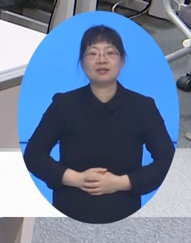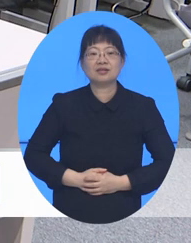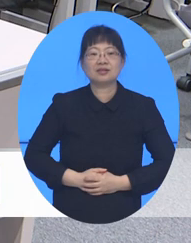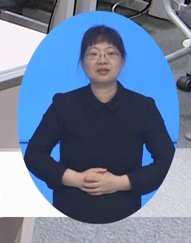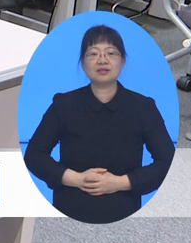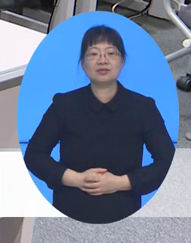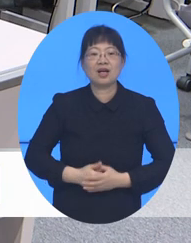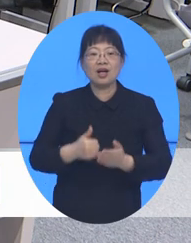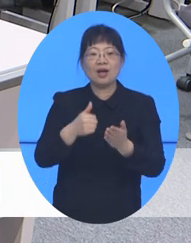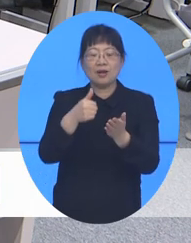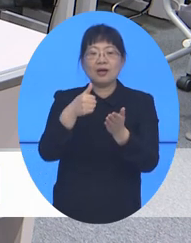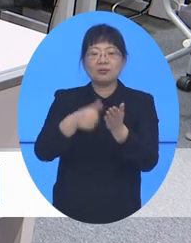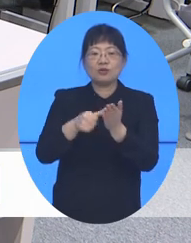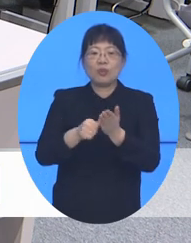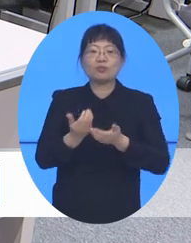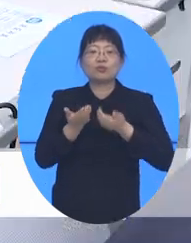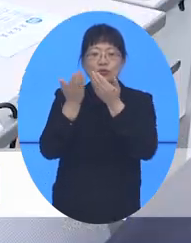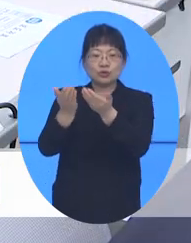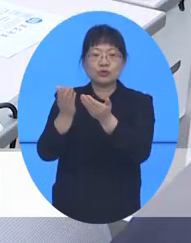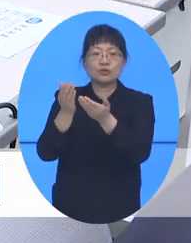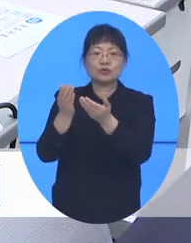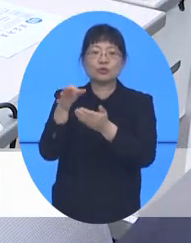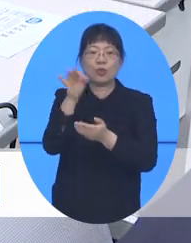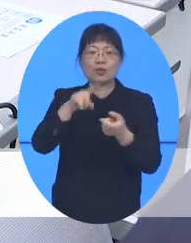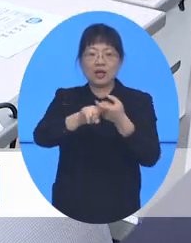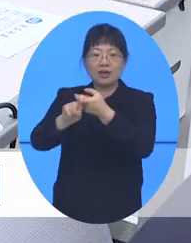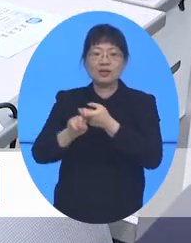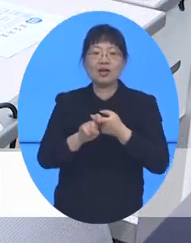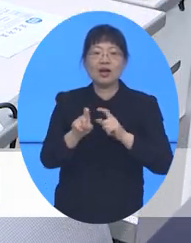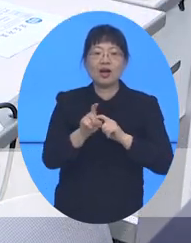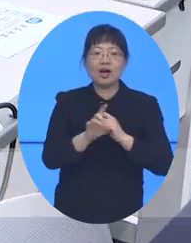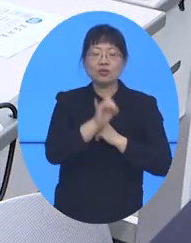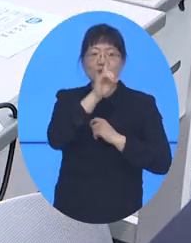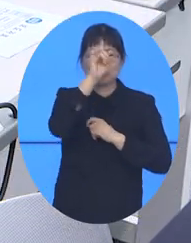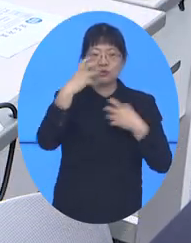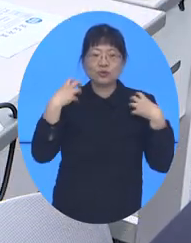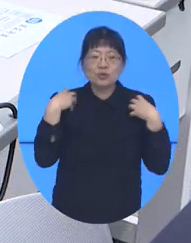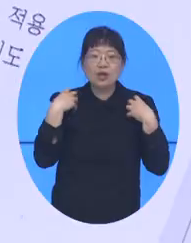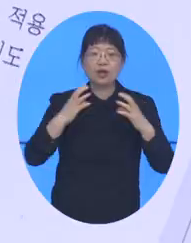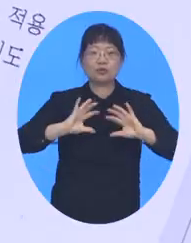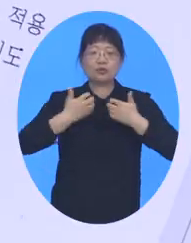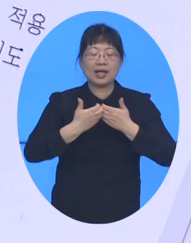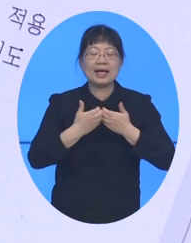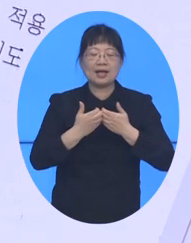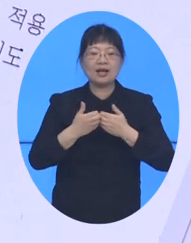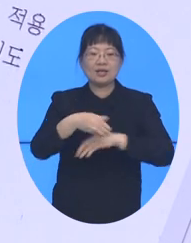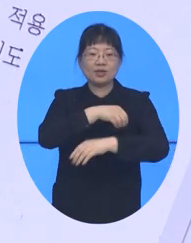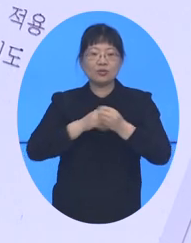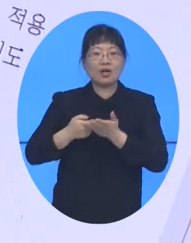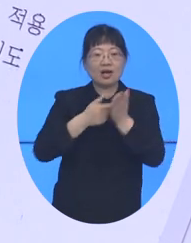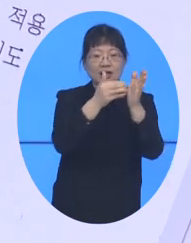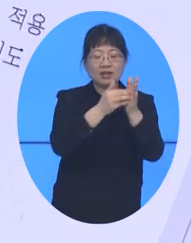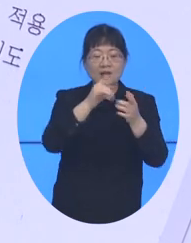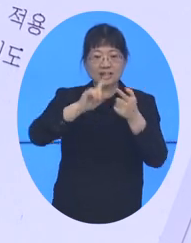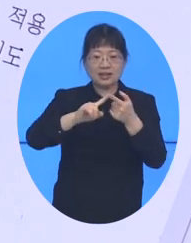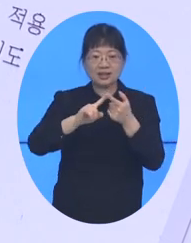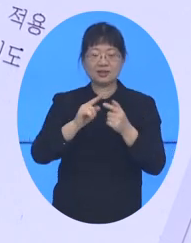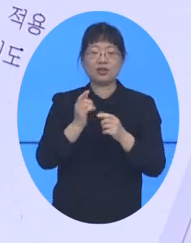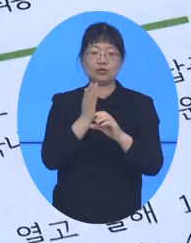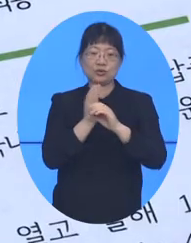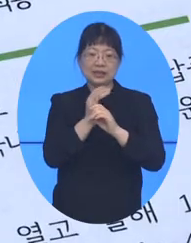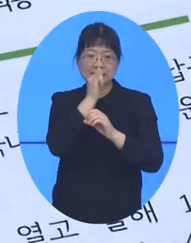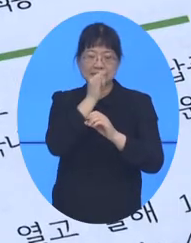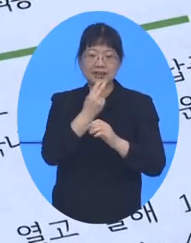도는 납품대금 연동제의 신속한 도입을 중앙부처와 국회에 적극 건의해왔고 그 결과 이를 골자로 한